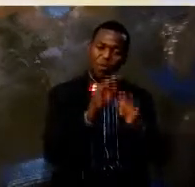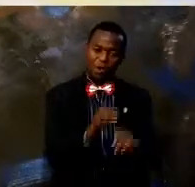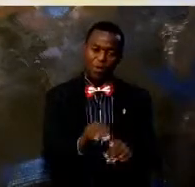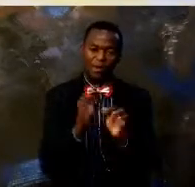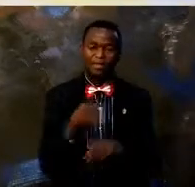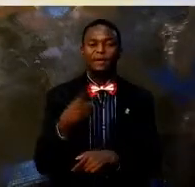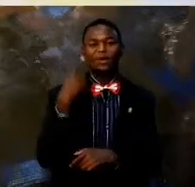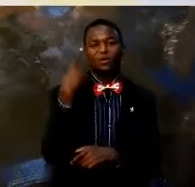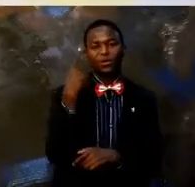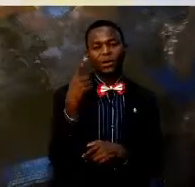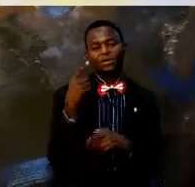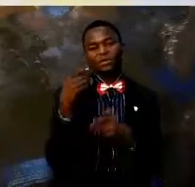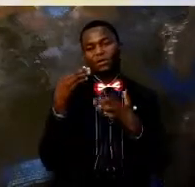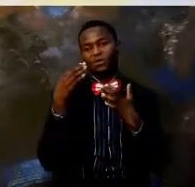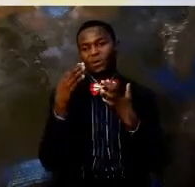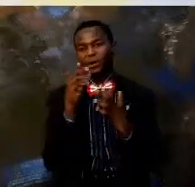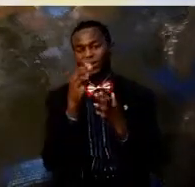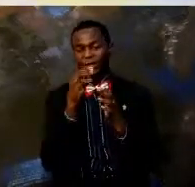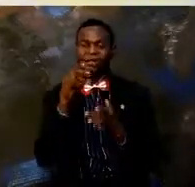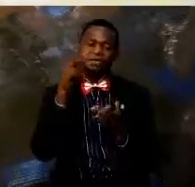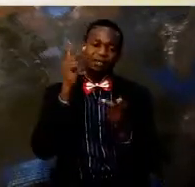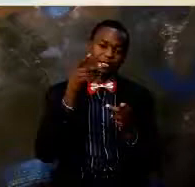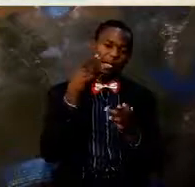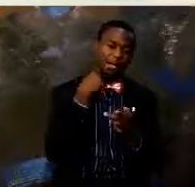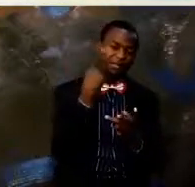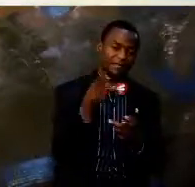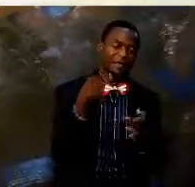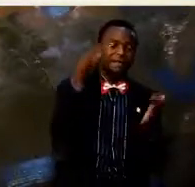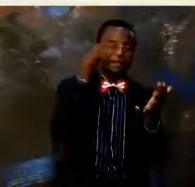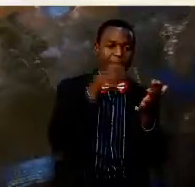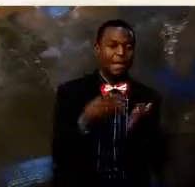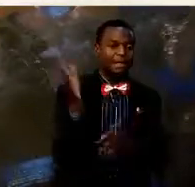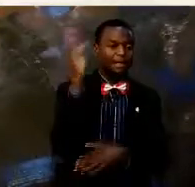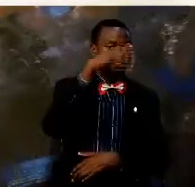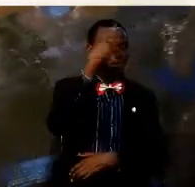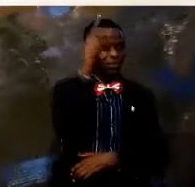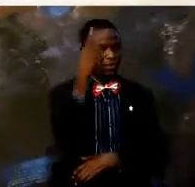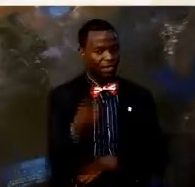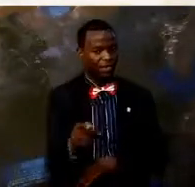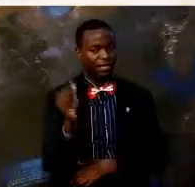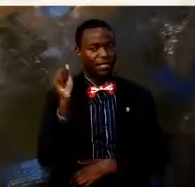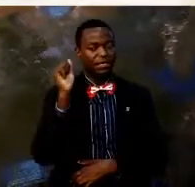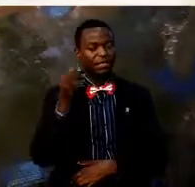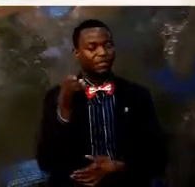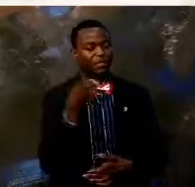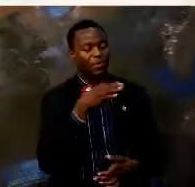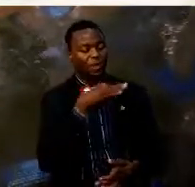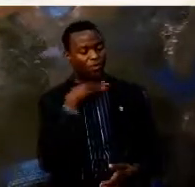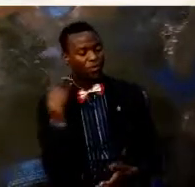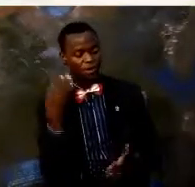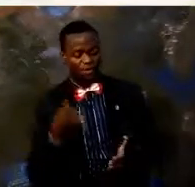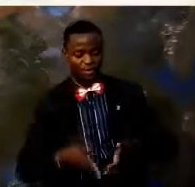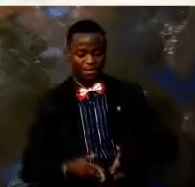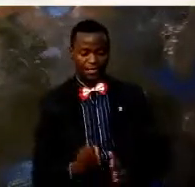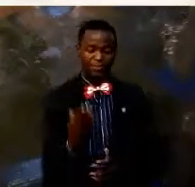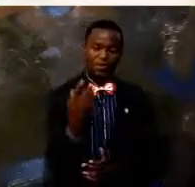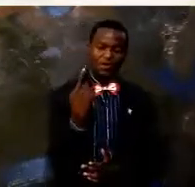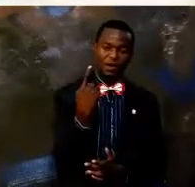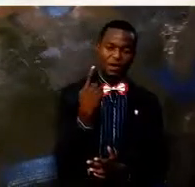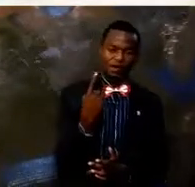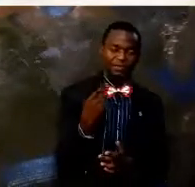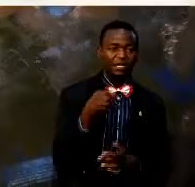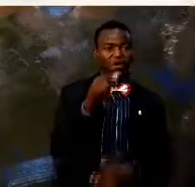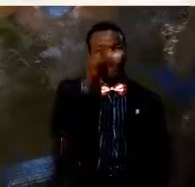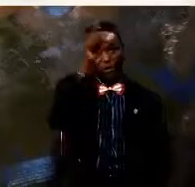wanadamu ni wa kwangu mimi. Kisha akasema hivi, maana siku ile nilipowaua wazaliwa wa kwanza wa